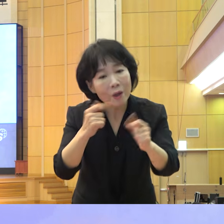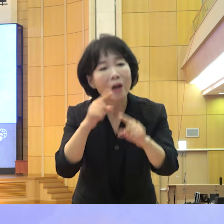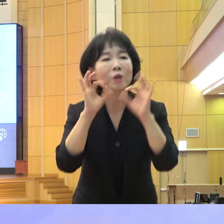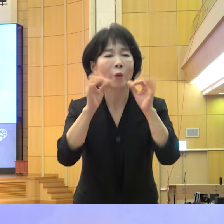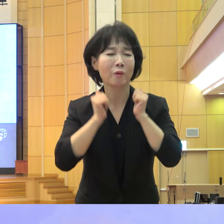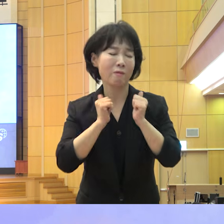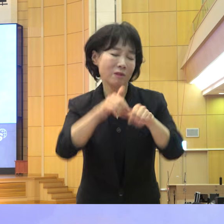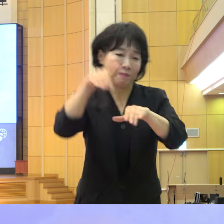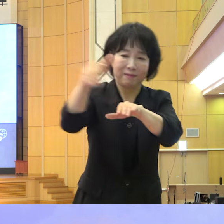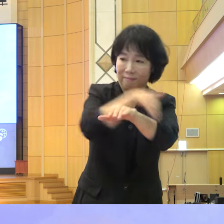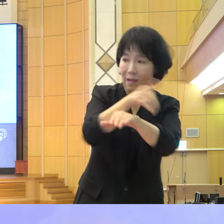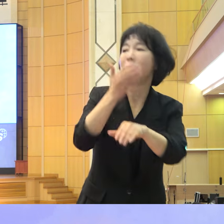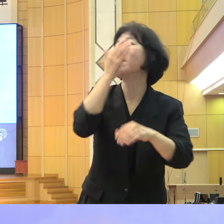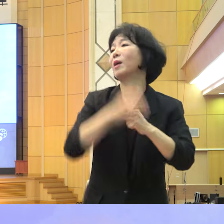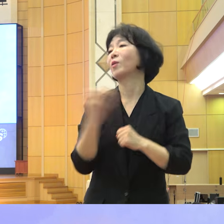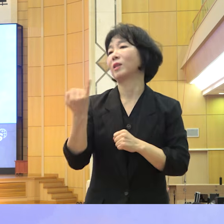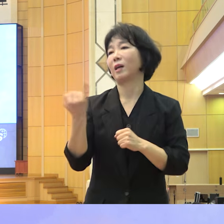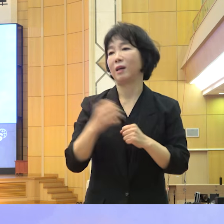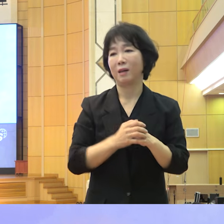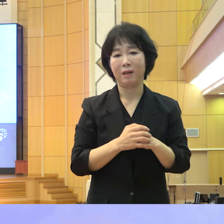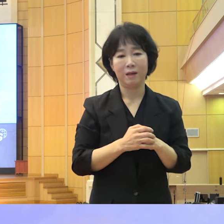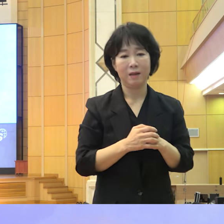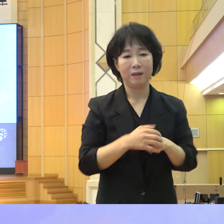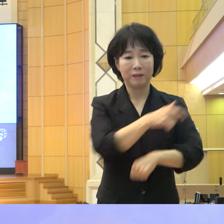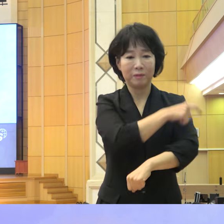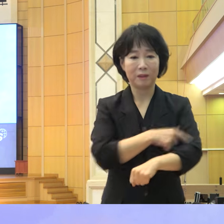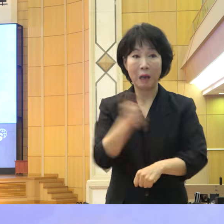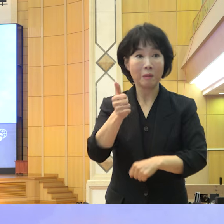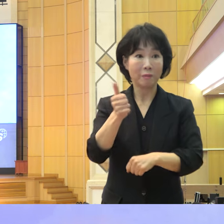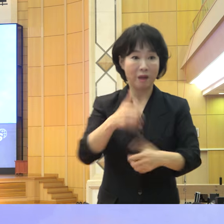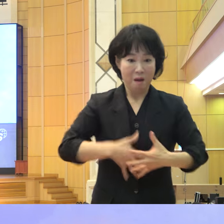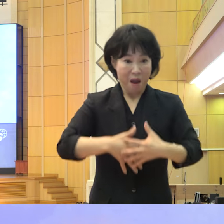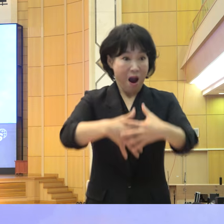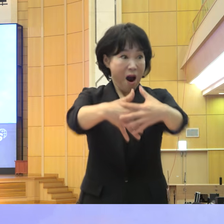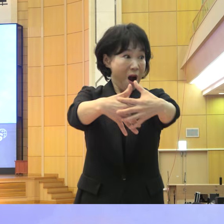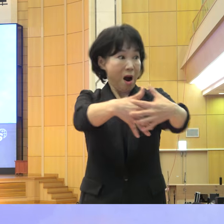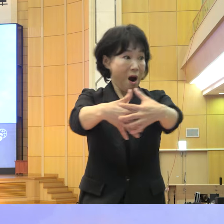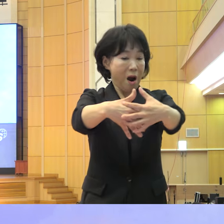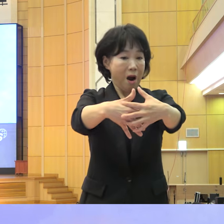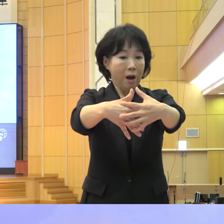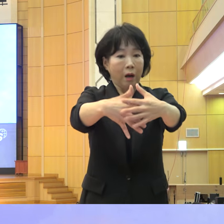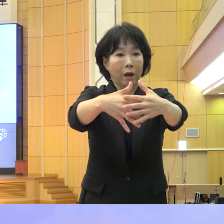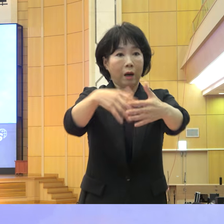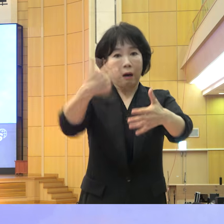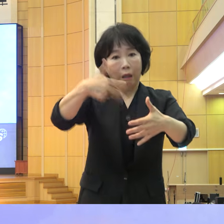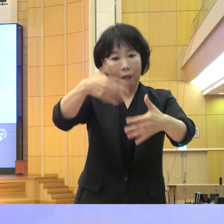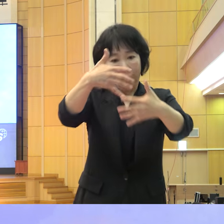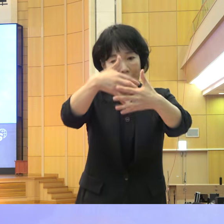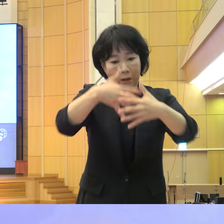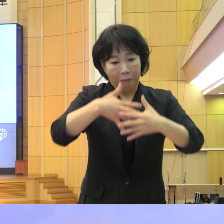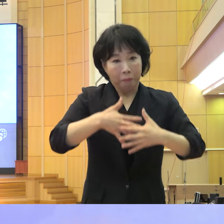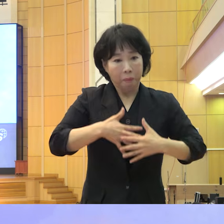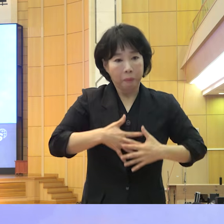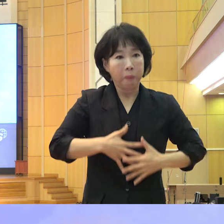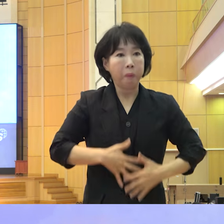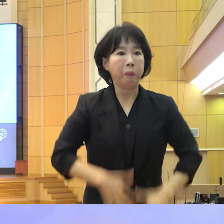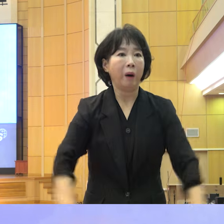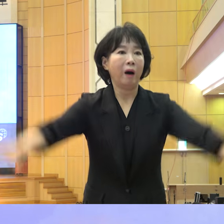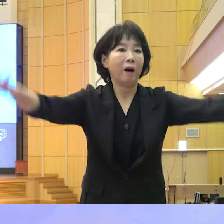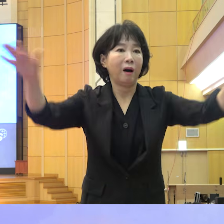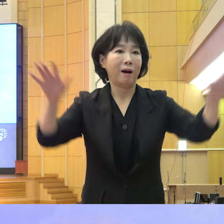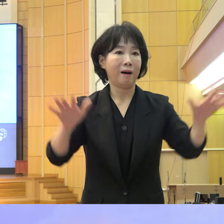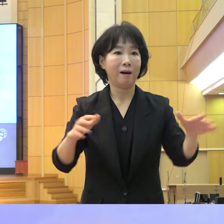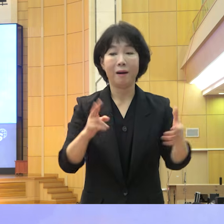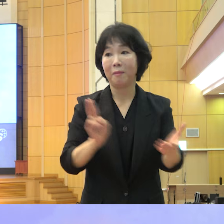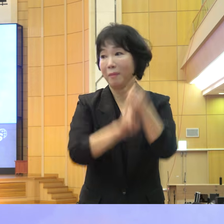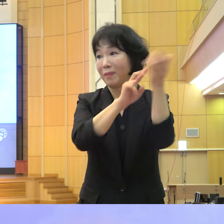했는데, 그 사람이 막 배가 이렇게 나고 죽을 사람이 이름이 이능욱이야. 이능욱 이름이.